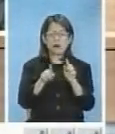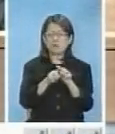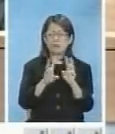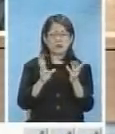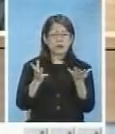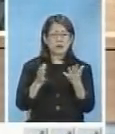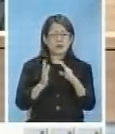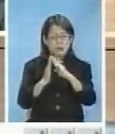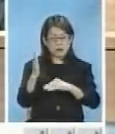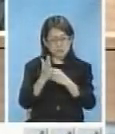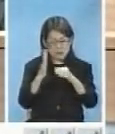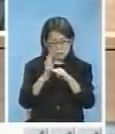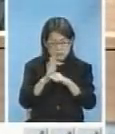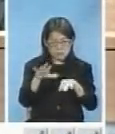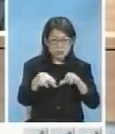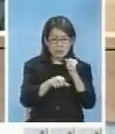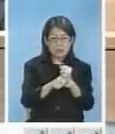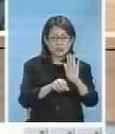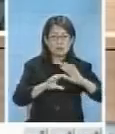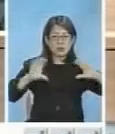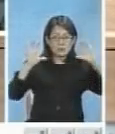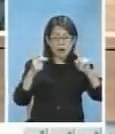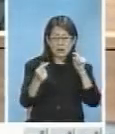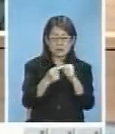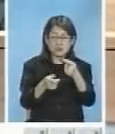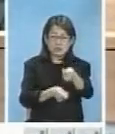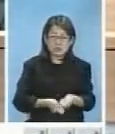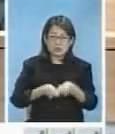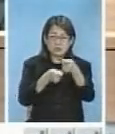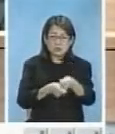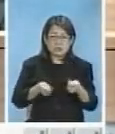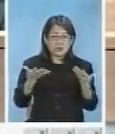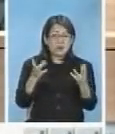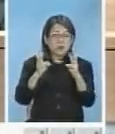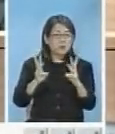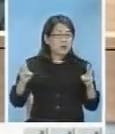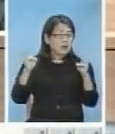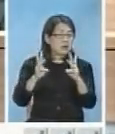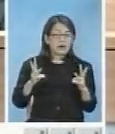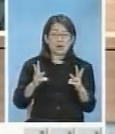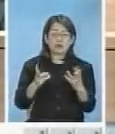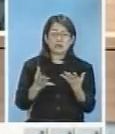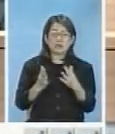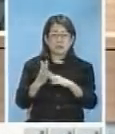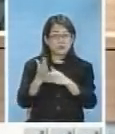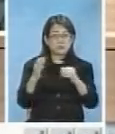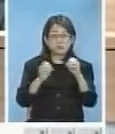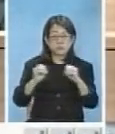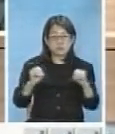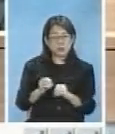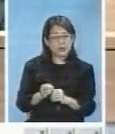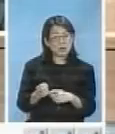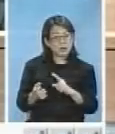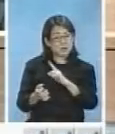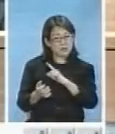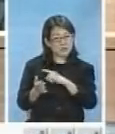างนโยบายทางการเกษตรโดยเฉพาะเรื่องข้าวโพดไม่มีนโยบายใดประกันความเสี่ยงให้พี่น้องเก